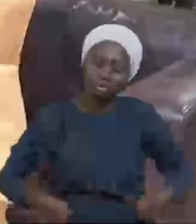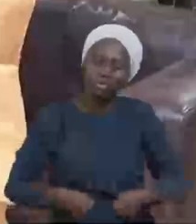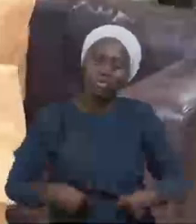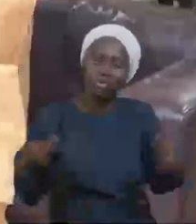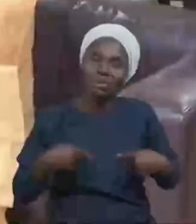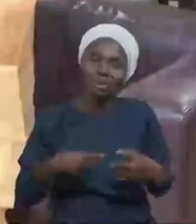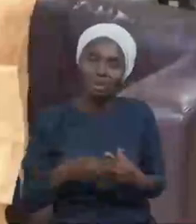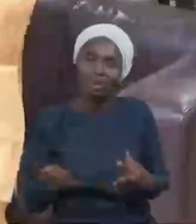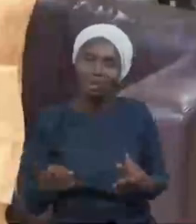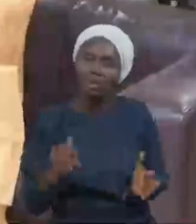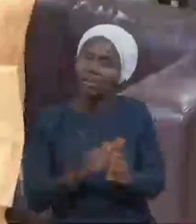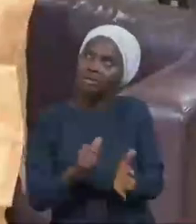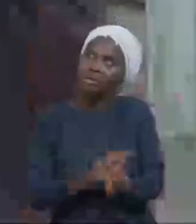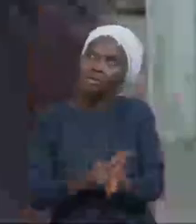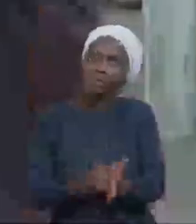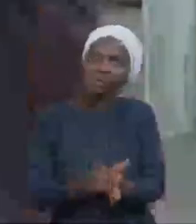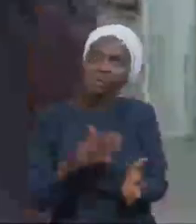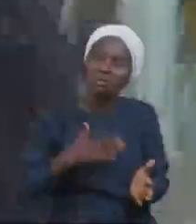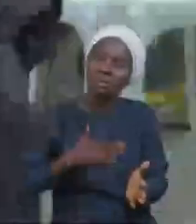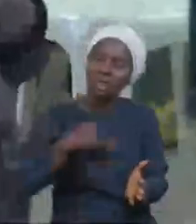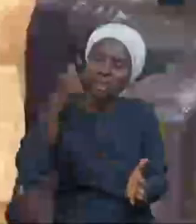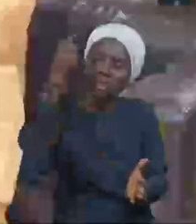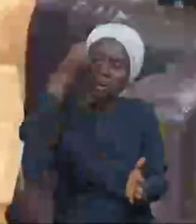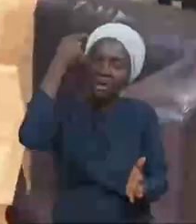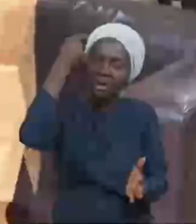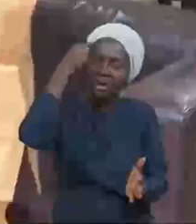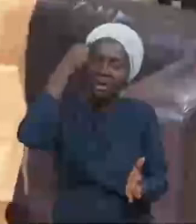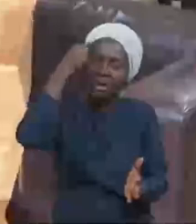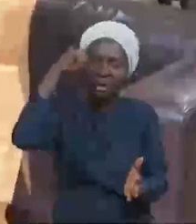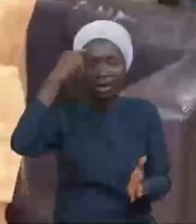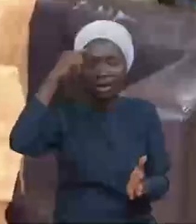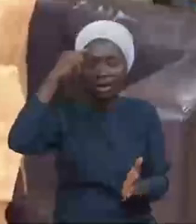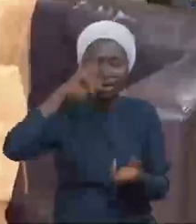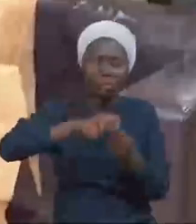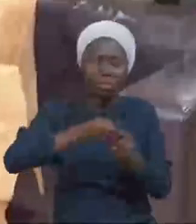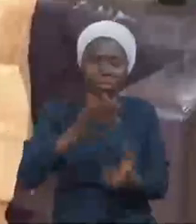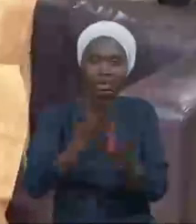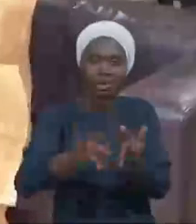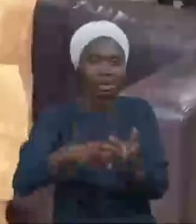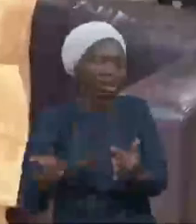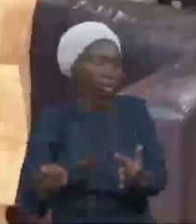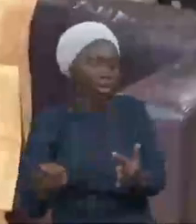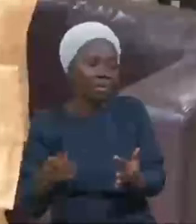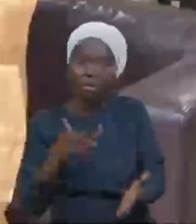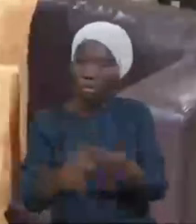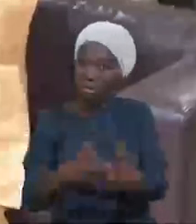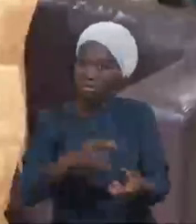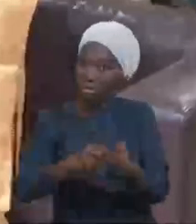que mon problème de cerveau disparaisse, quel que soit le problème. Lève la main